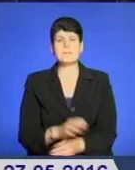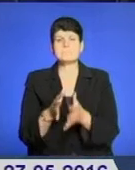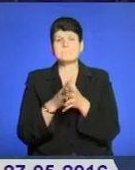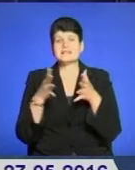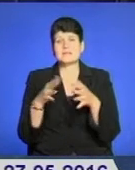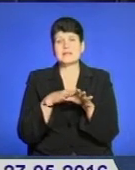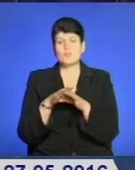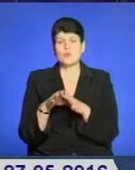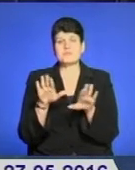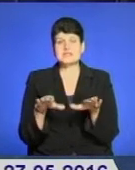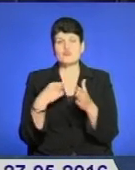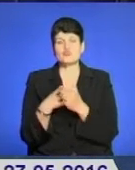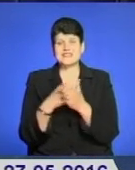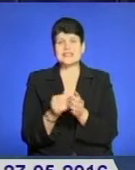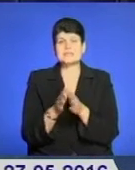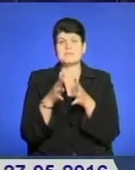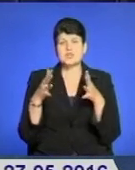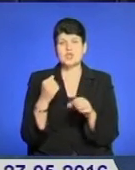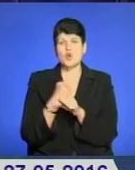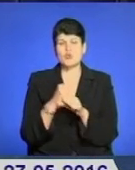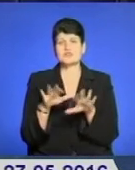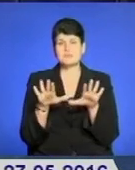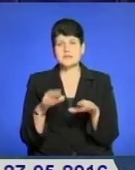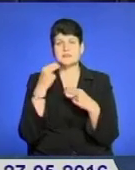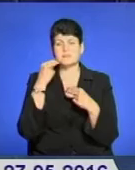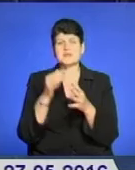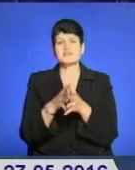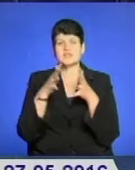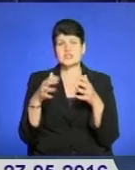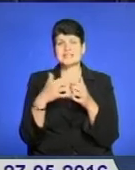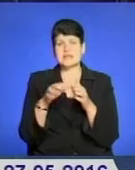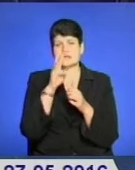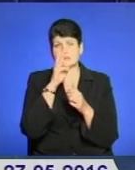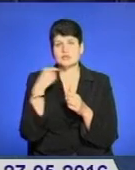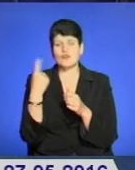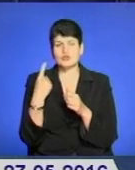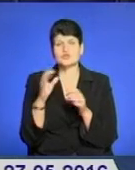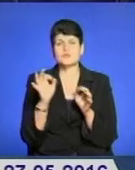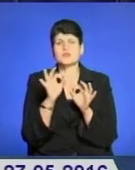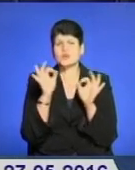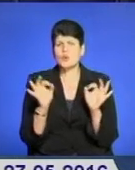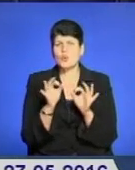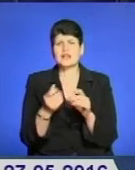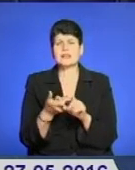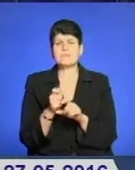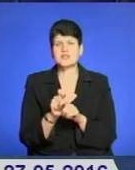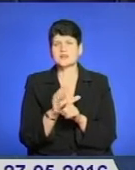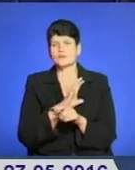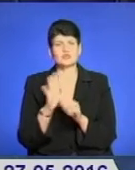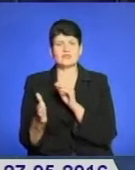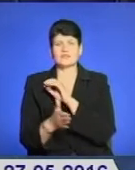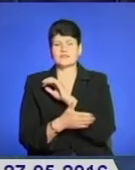Дальше наповнение местных бюджетов, увеличение рабочих мест, підвищення середньої заробітної плати в области, аби ніколи більше не пасти задніх